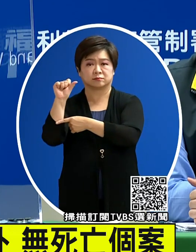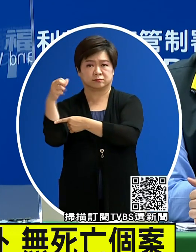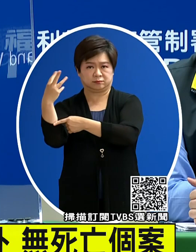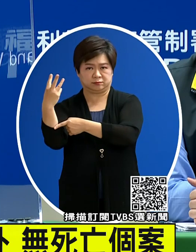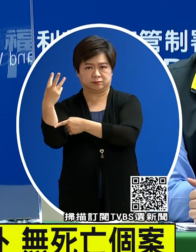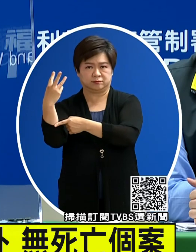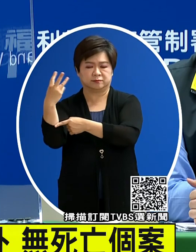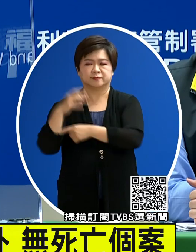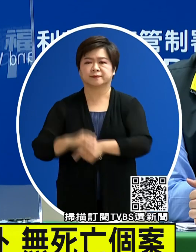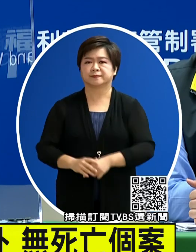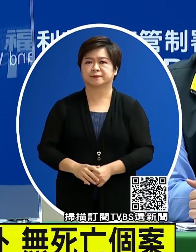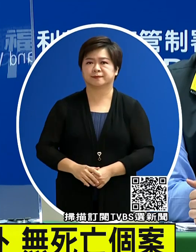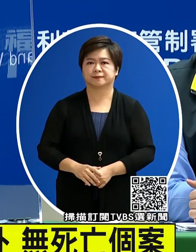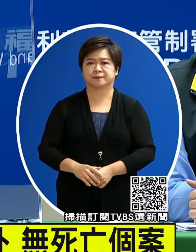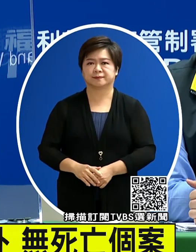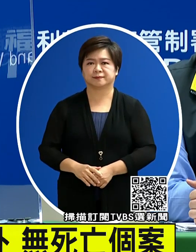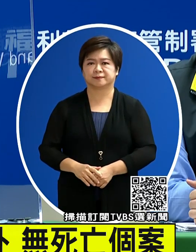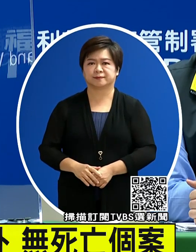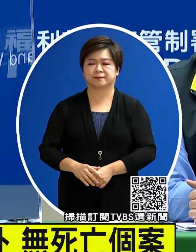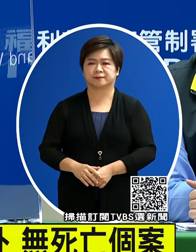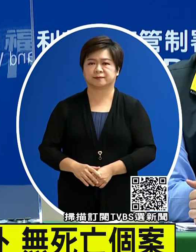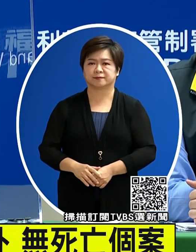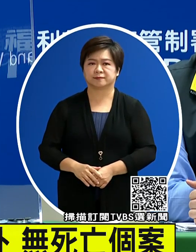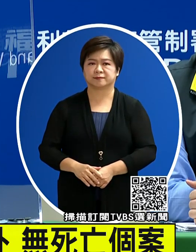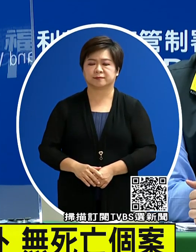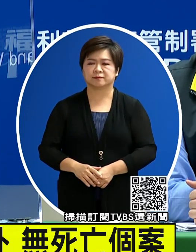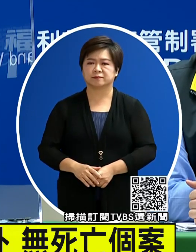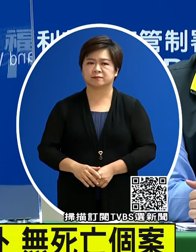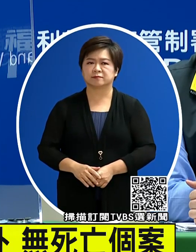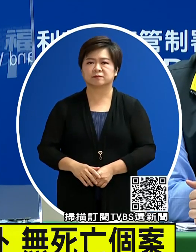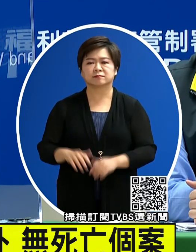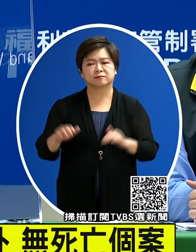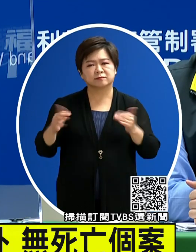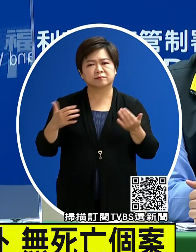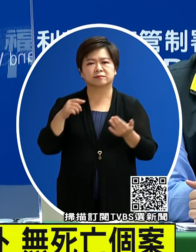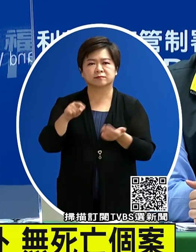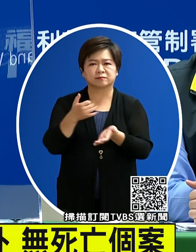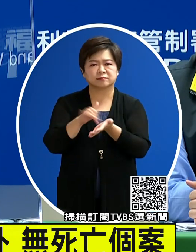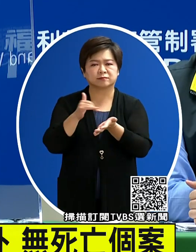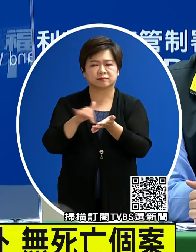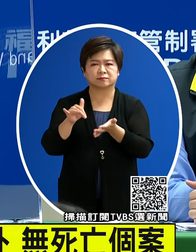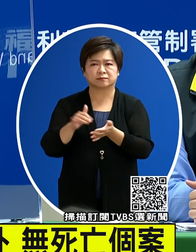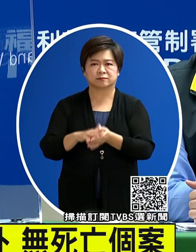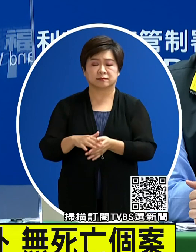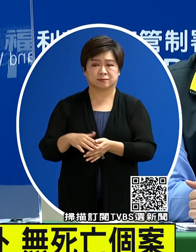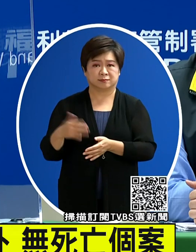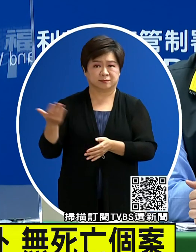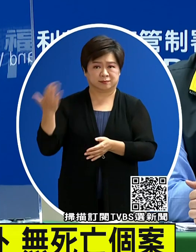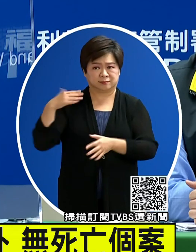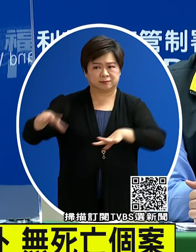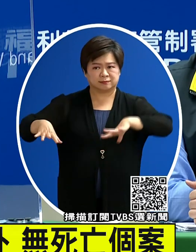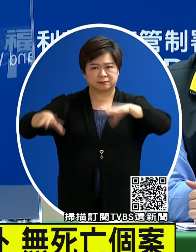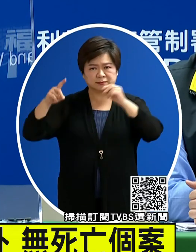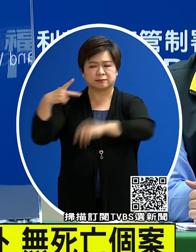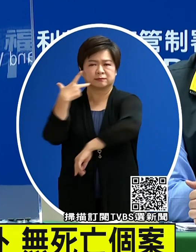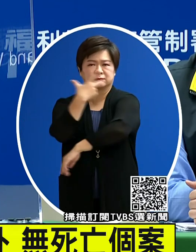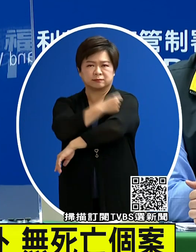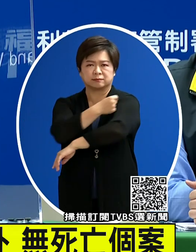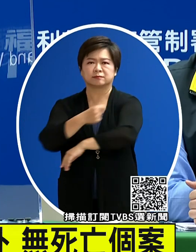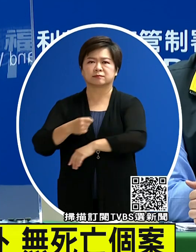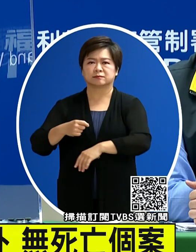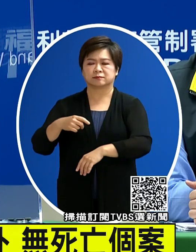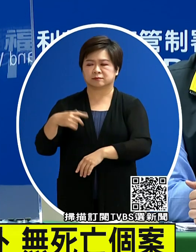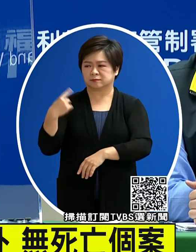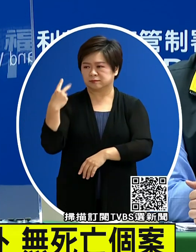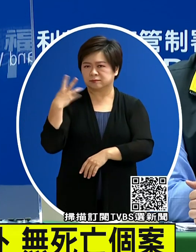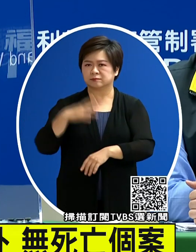86.53%， 是 86.53%。所以它约略比我们 前几波的施打疫苗的施打率